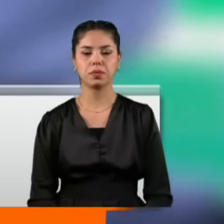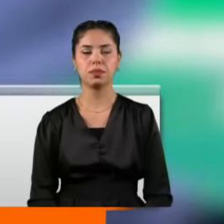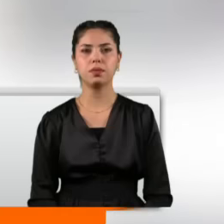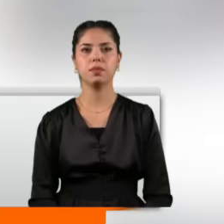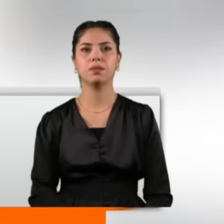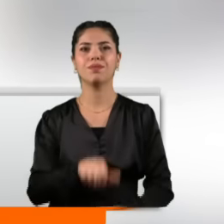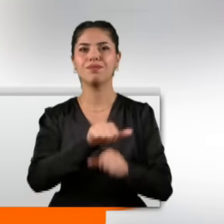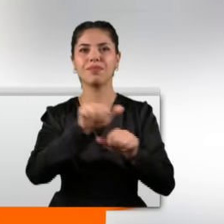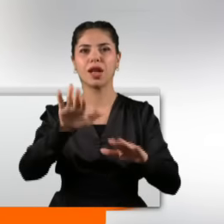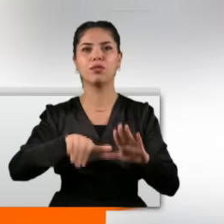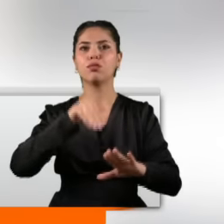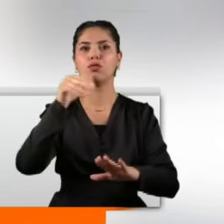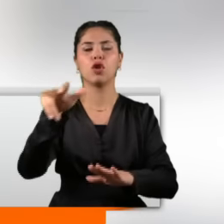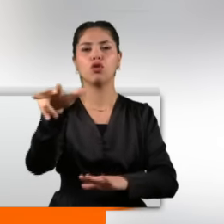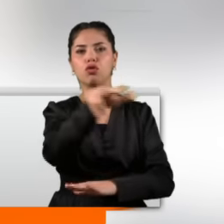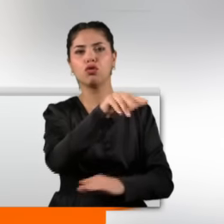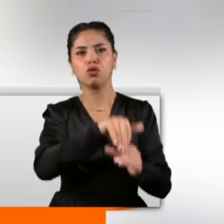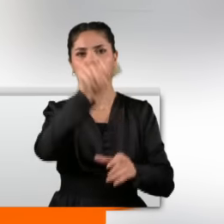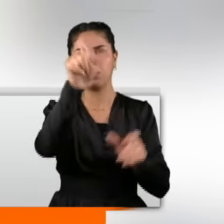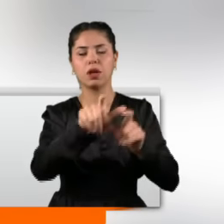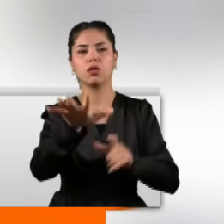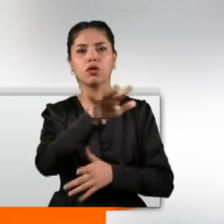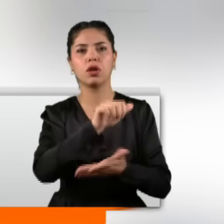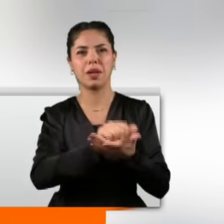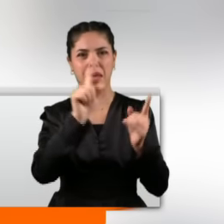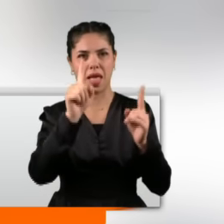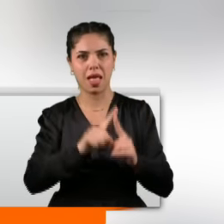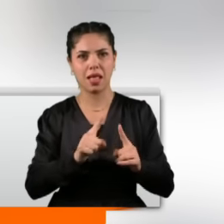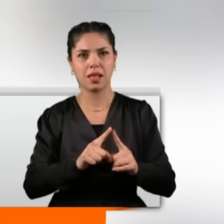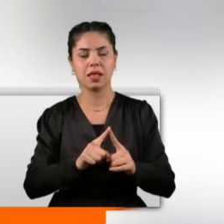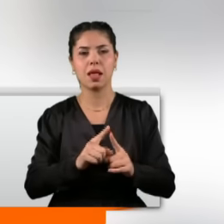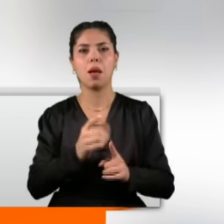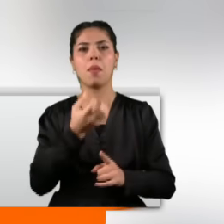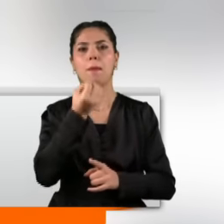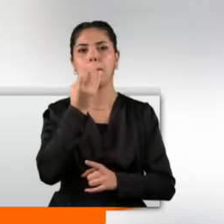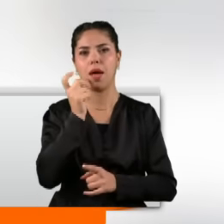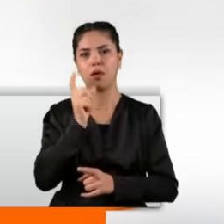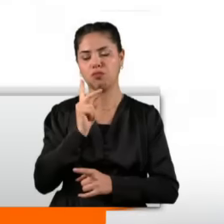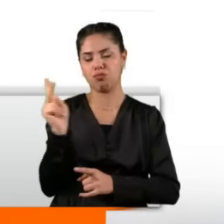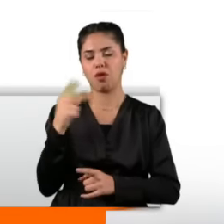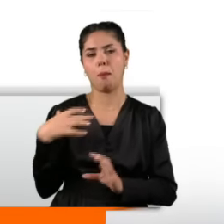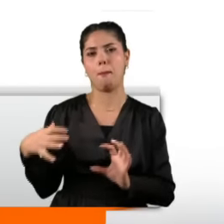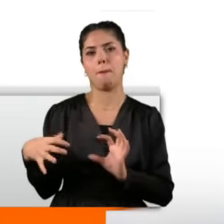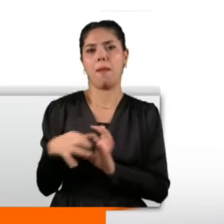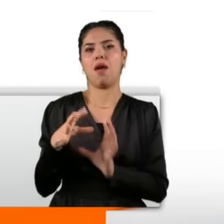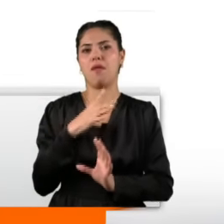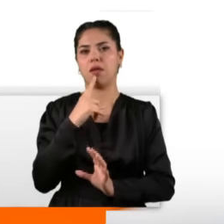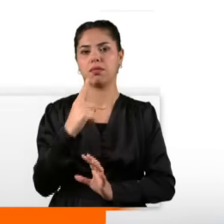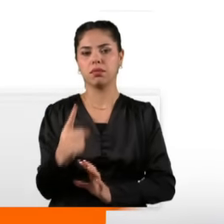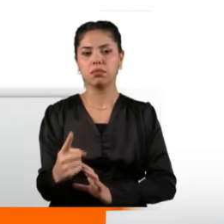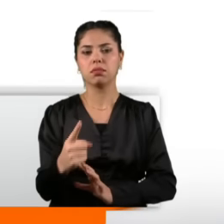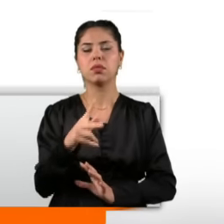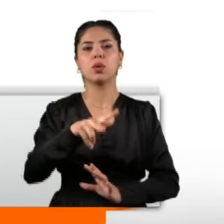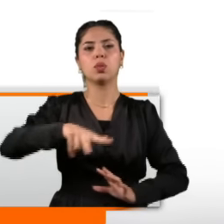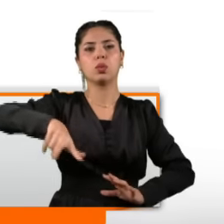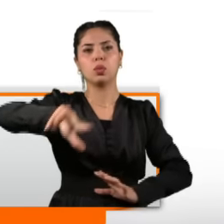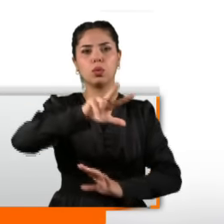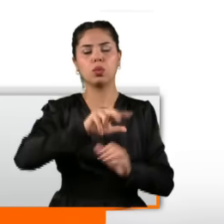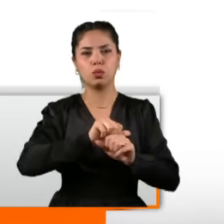Yalçın'ın paylaşımı sonrası 3 vekil de sosyal medya hesaplarından Bahçeli'ye bağlılık açıklaması yaptı. Sönmez, Akgül ve